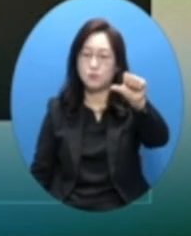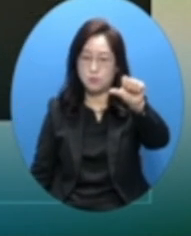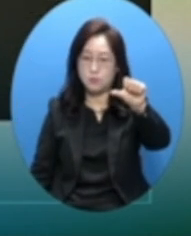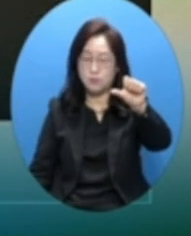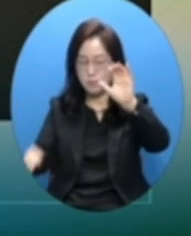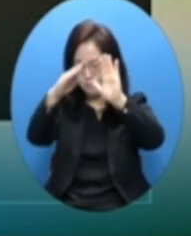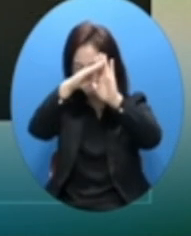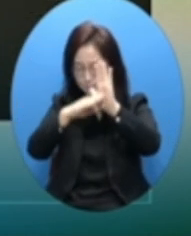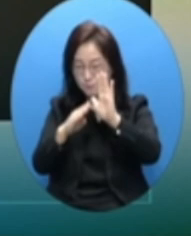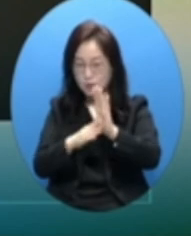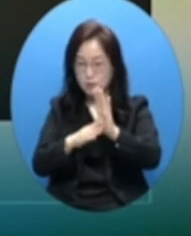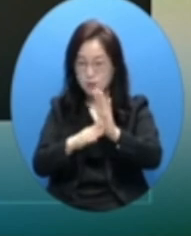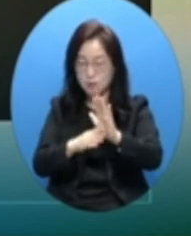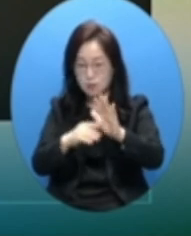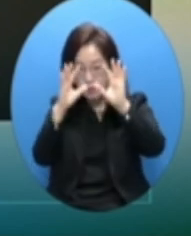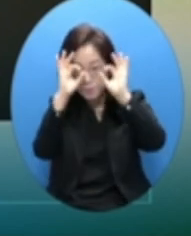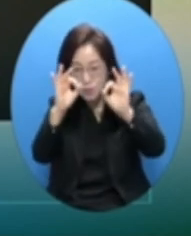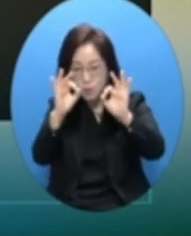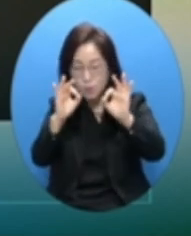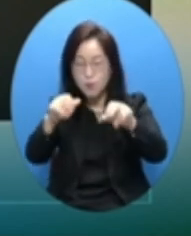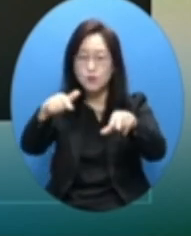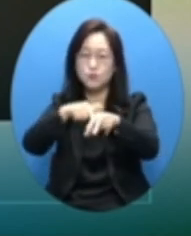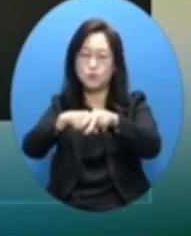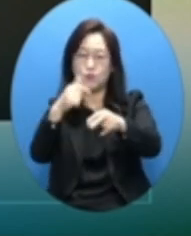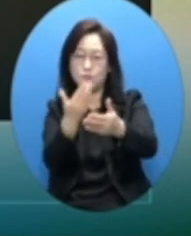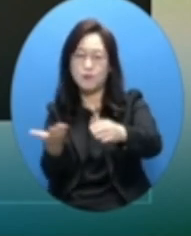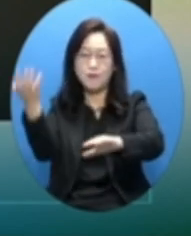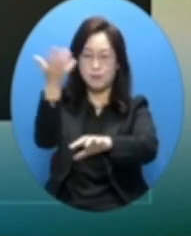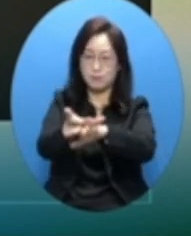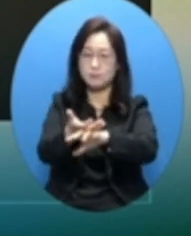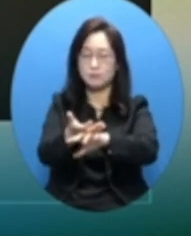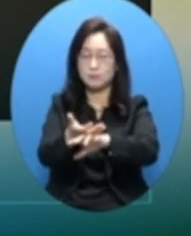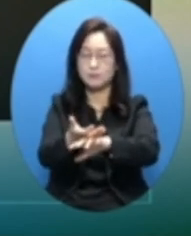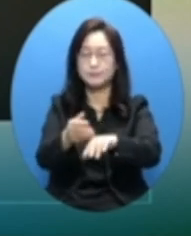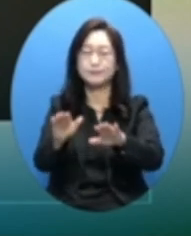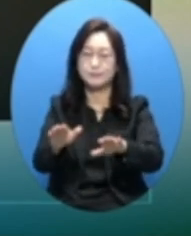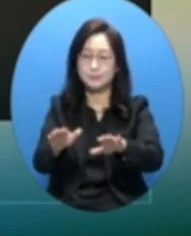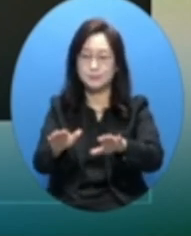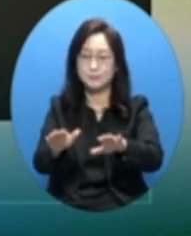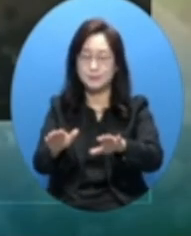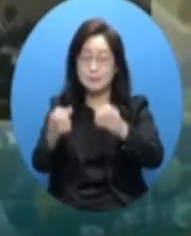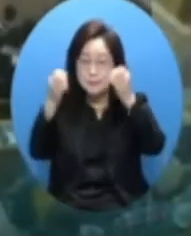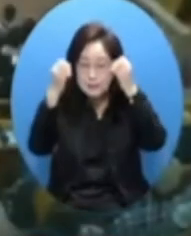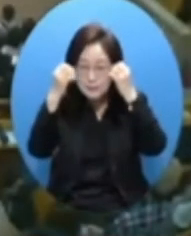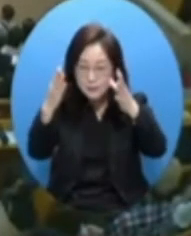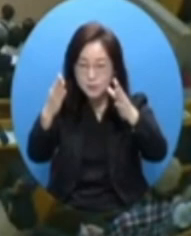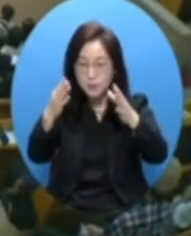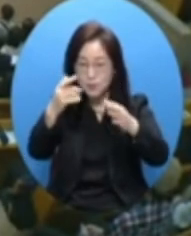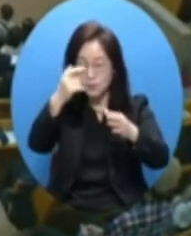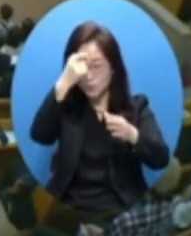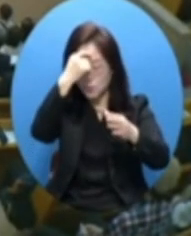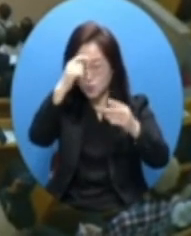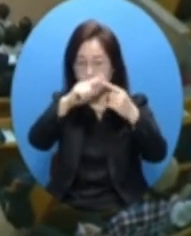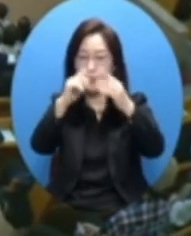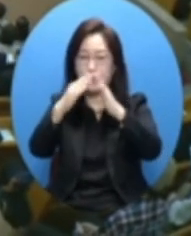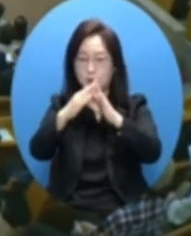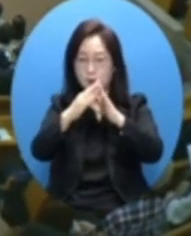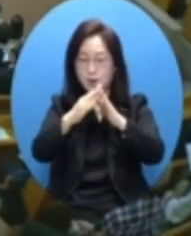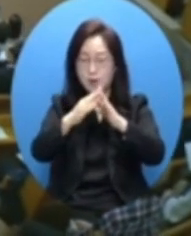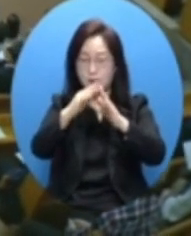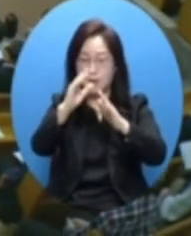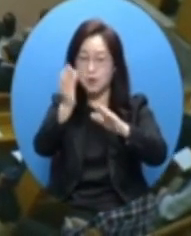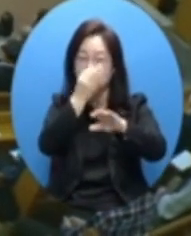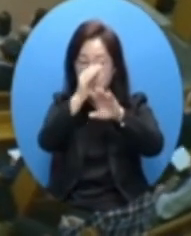종교개혁이 일어나고 오늘날 이렇게 우리 개신교가 교단별로